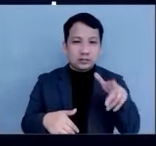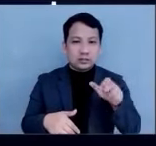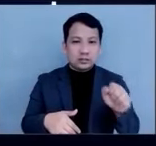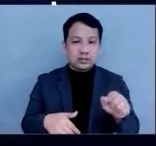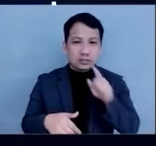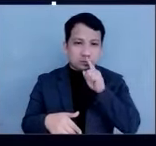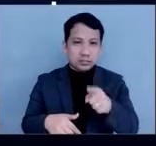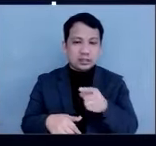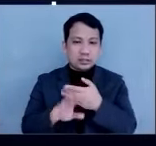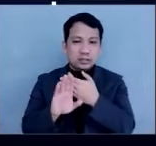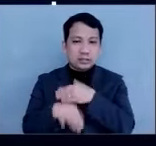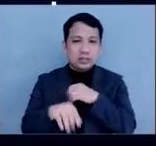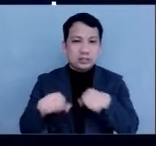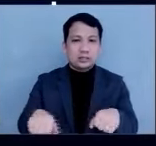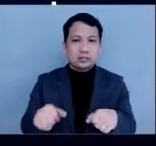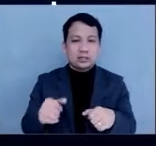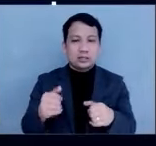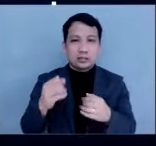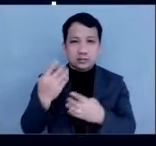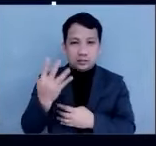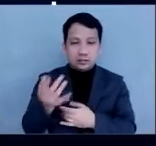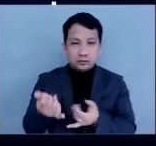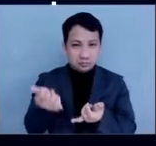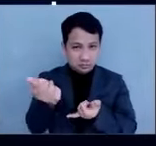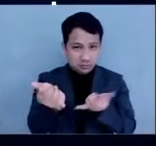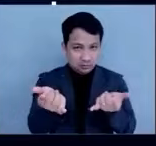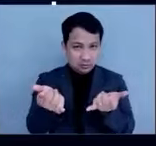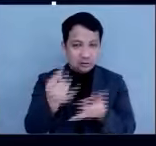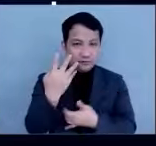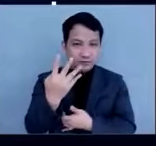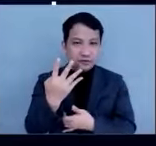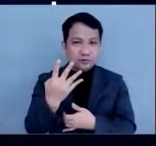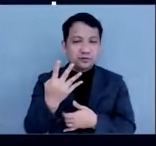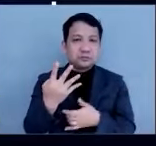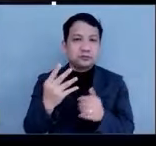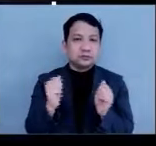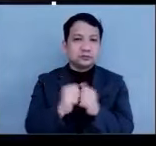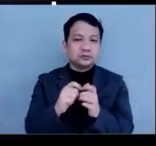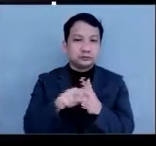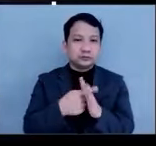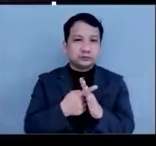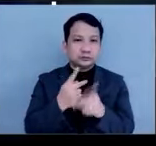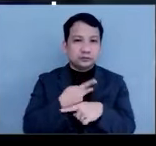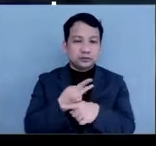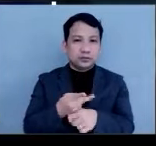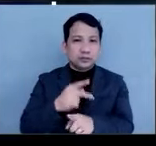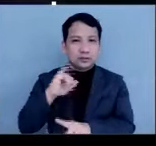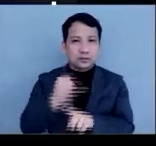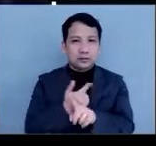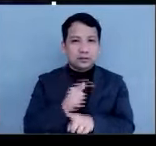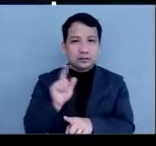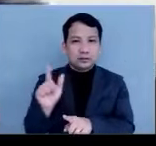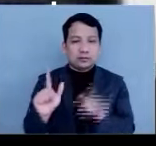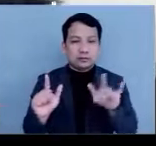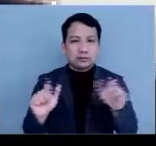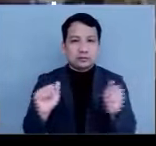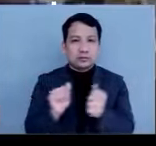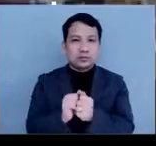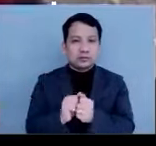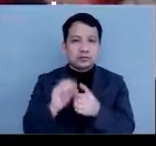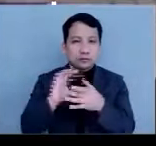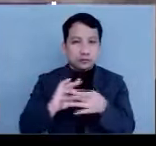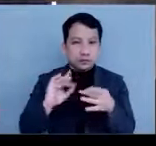ni Tom na ang Spider-Man 4 is happening. Magsisimula raw ang production sa June 2025. Kwento pa ni